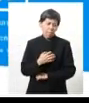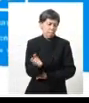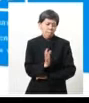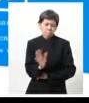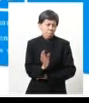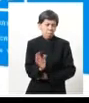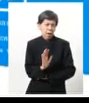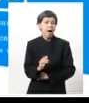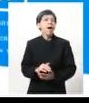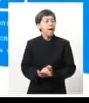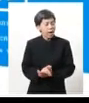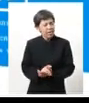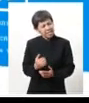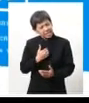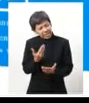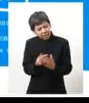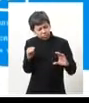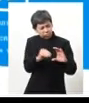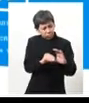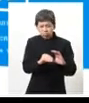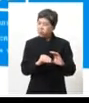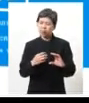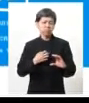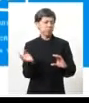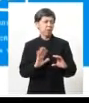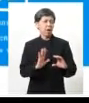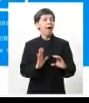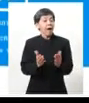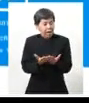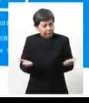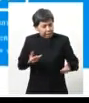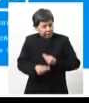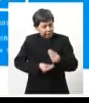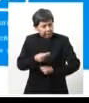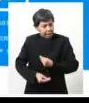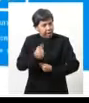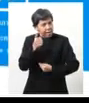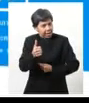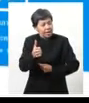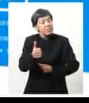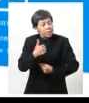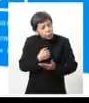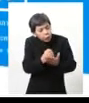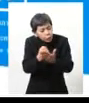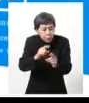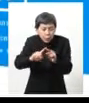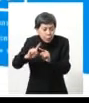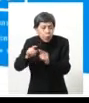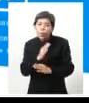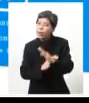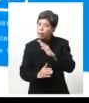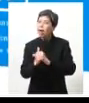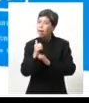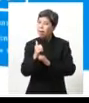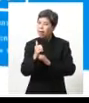จะรับคนพิการเข้าทำงานและไม่ประสงค์จะส่งเงินเข้ากองทุนอาจให้สัมปทานจัดสถานที่จำหน่ายสินค้าหรือให้ความช่วยเหลืออื่น